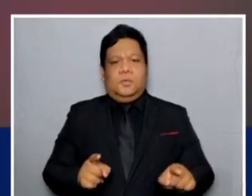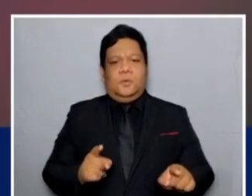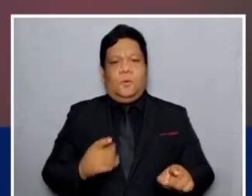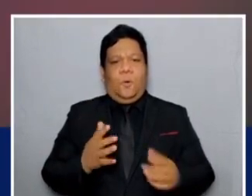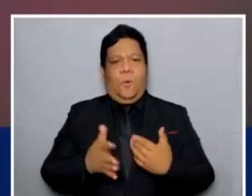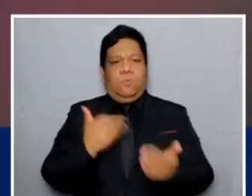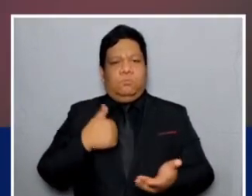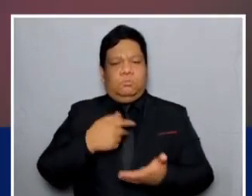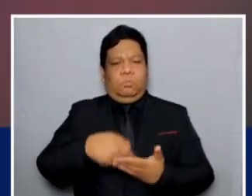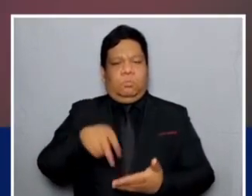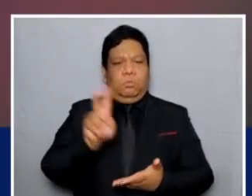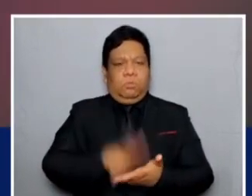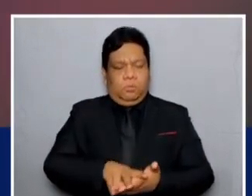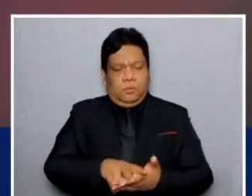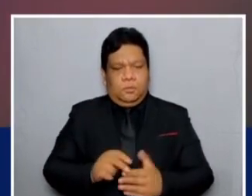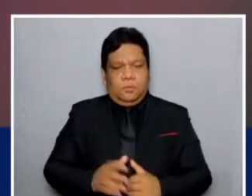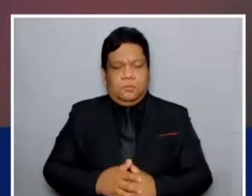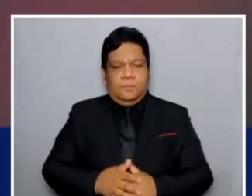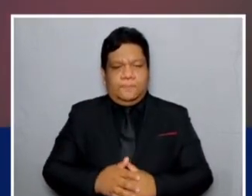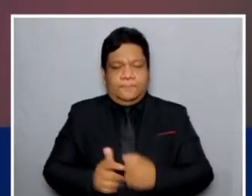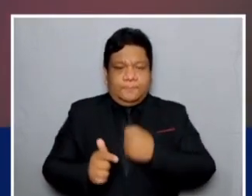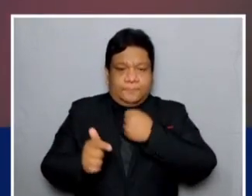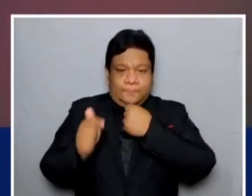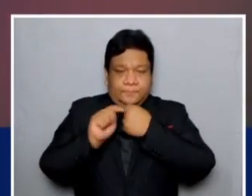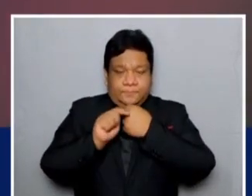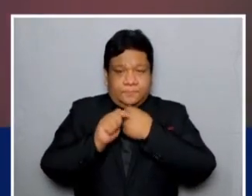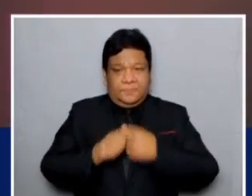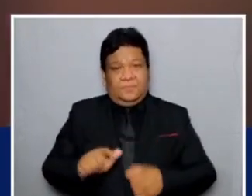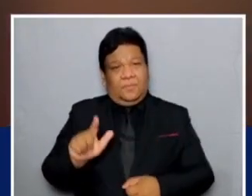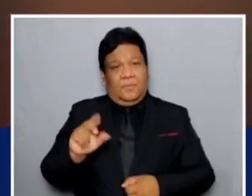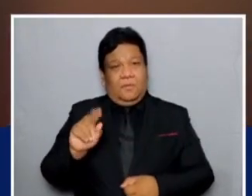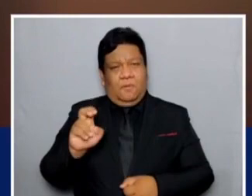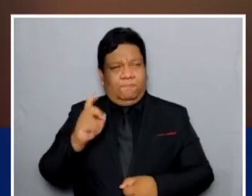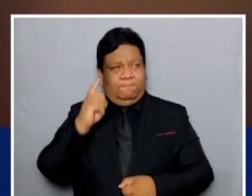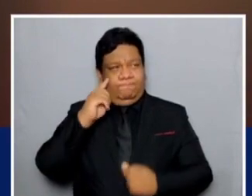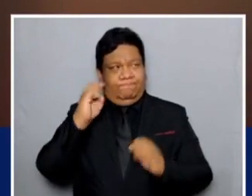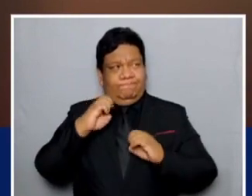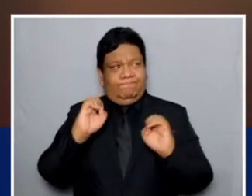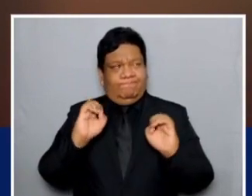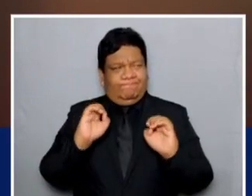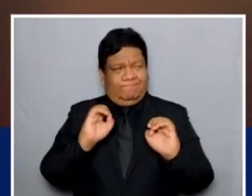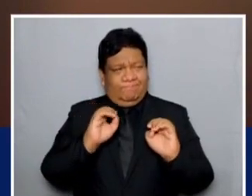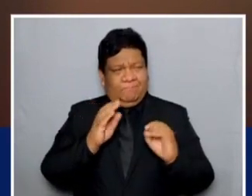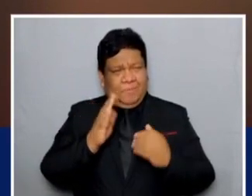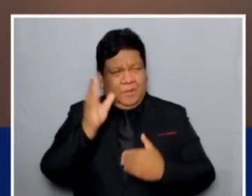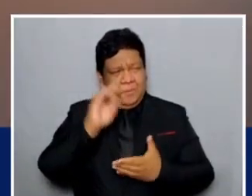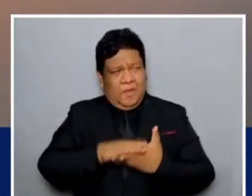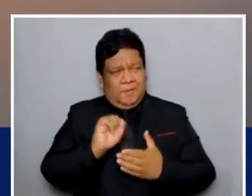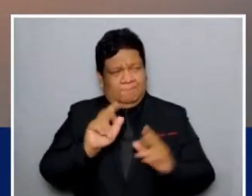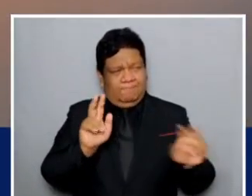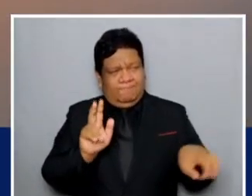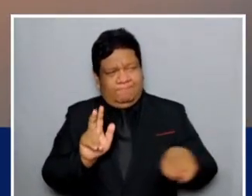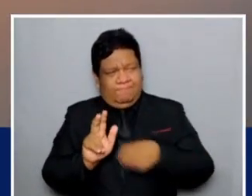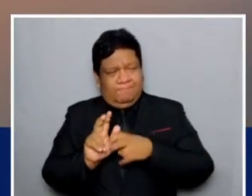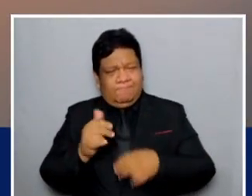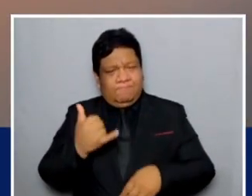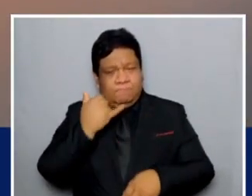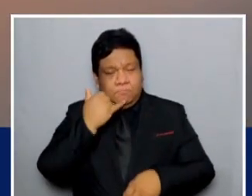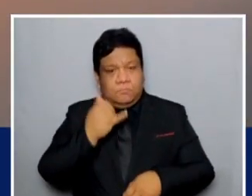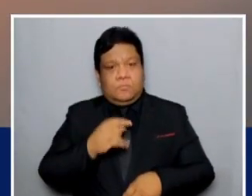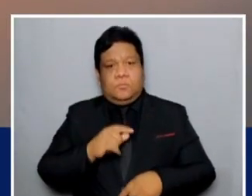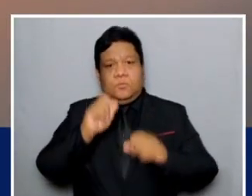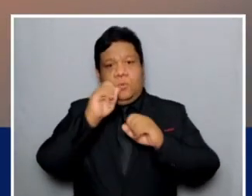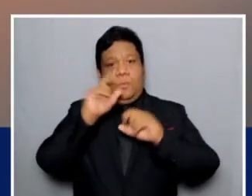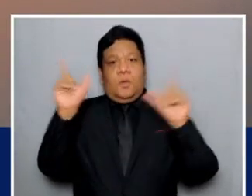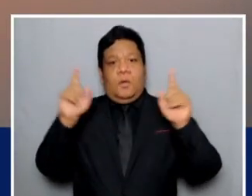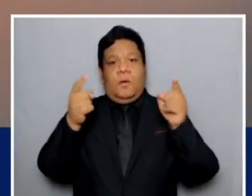ako. Hindi pa nawala ng pag-asa si Love at inisip na babalik ang mister para sagutin ang telepono. Pero laking gulat niya